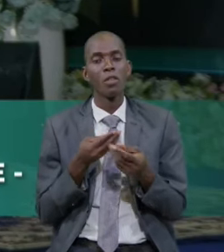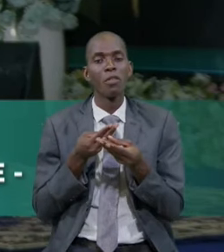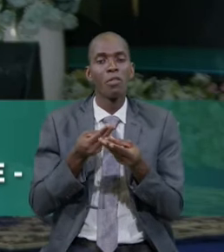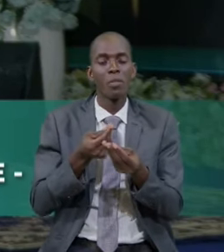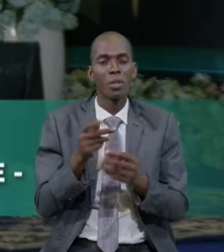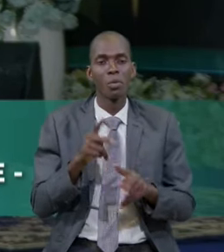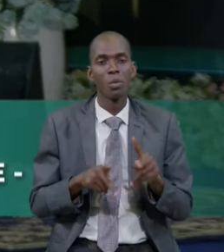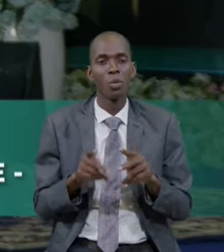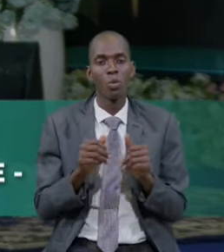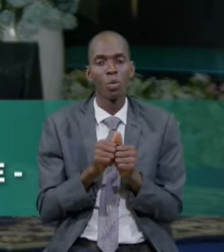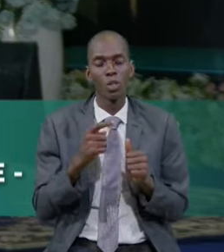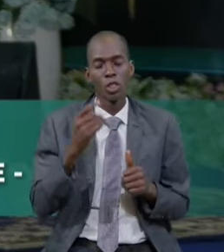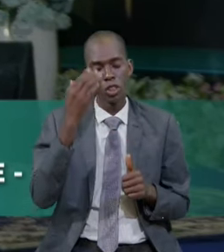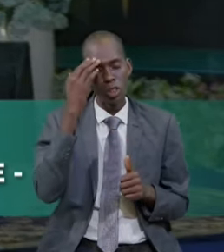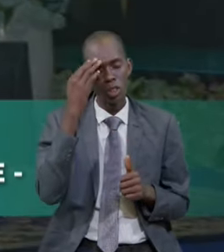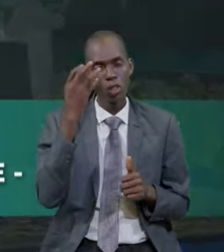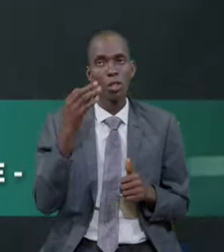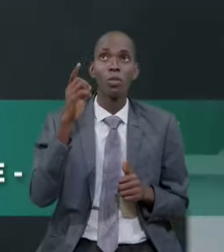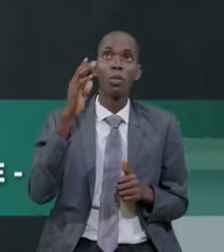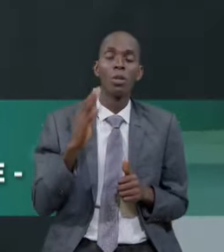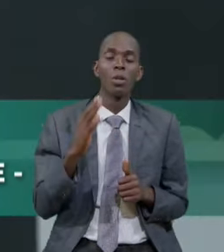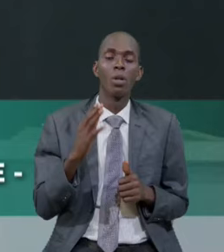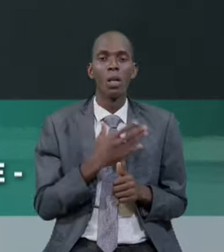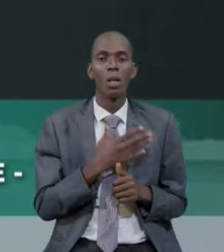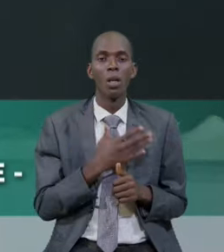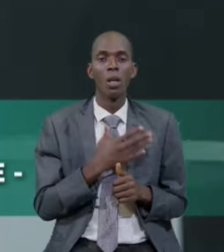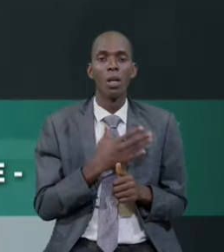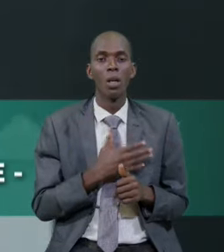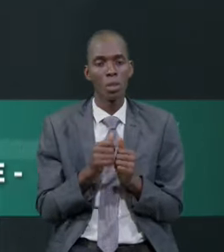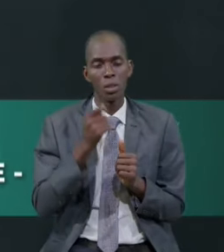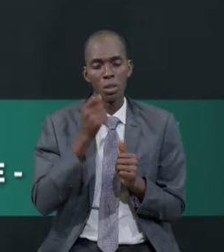la connaissance du Seigneur.